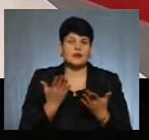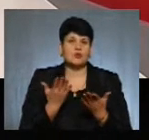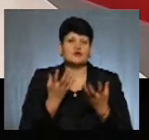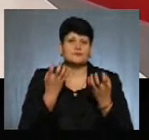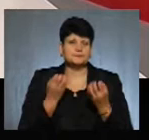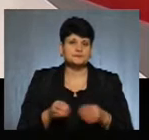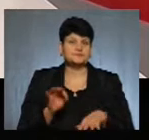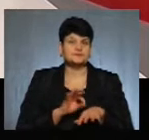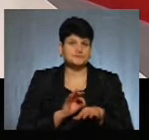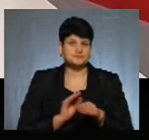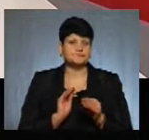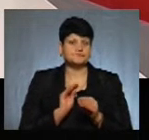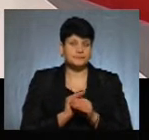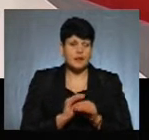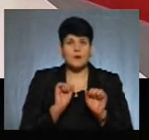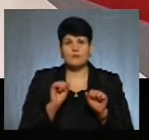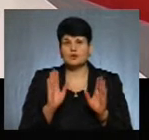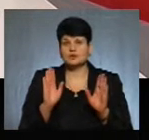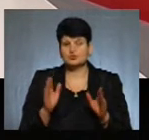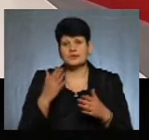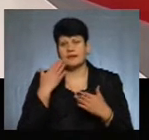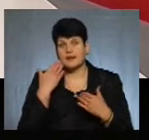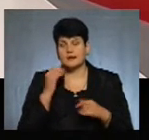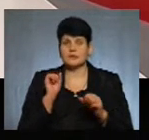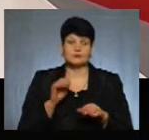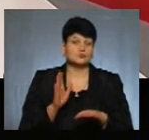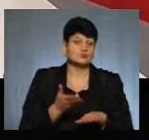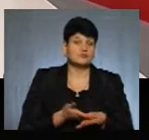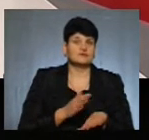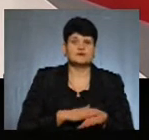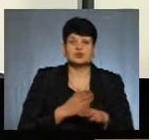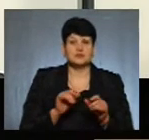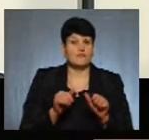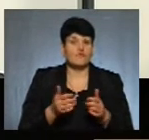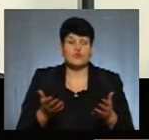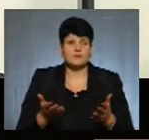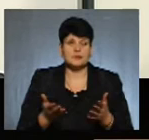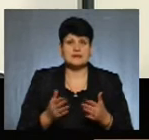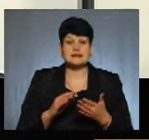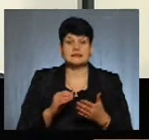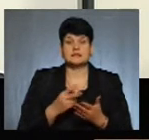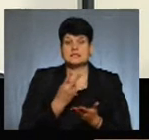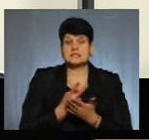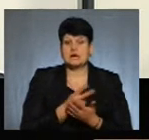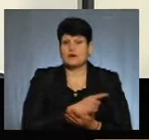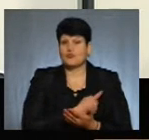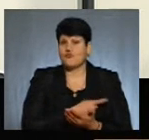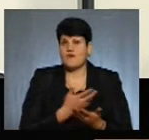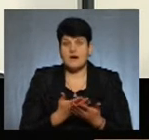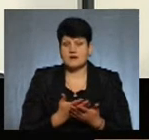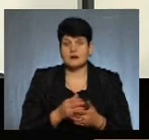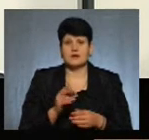супутньої патології, тобто може проходити як в легкій формі, так і важкій, з стаціонарним лікуванням. Ну, плюс кір